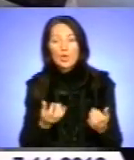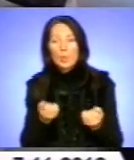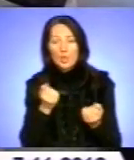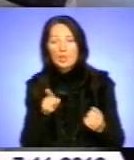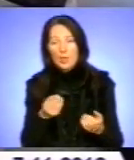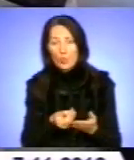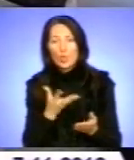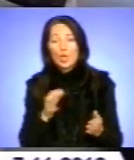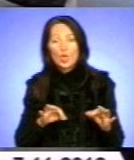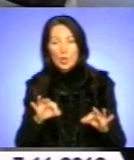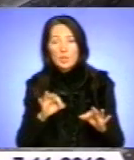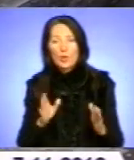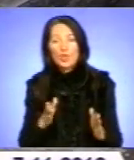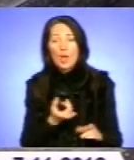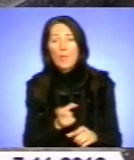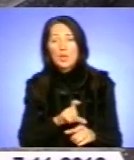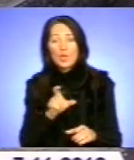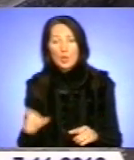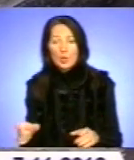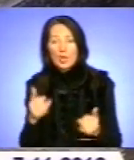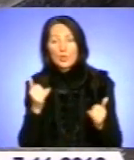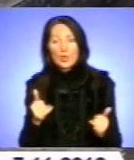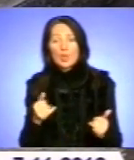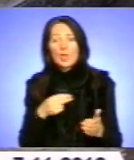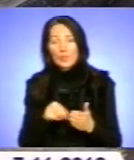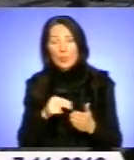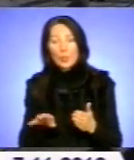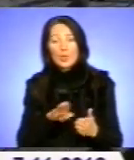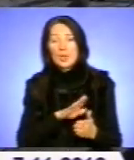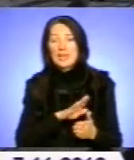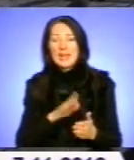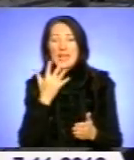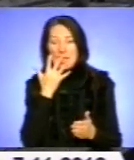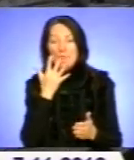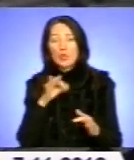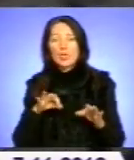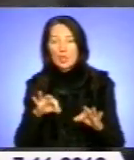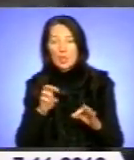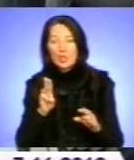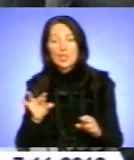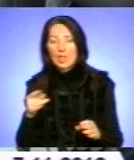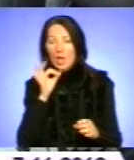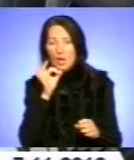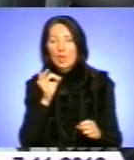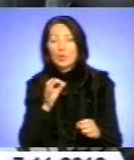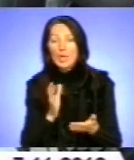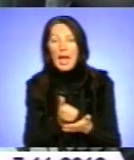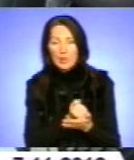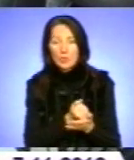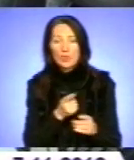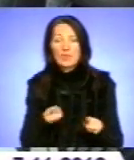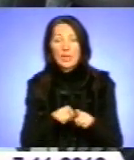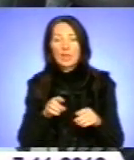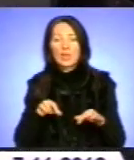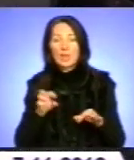більшість водіїв сьогодні надають перевагу невітчизняним виробникам. Кажуть, ресурс у таких шин довший. З першим